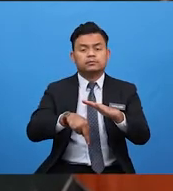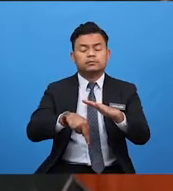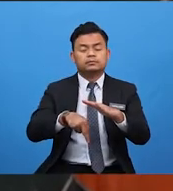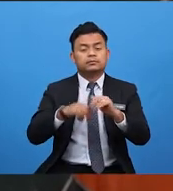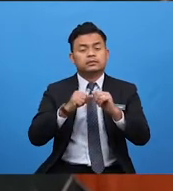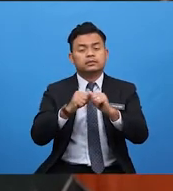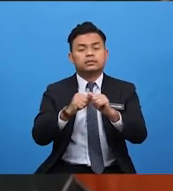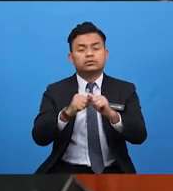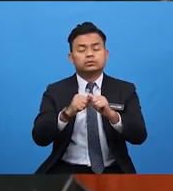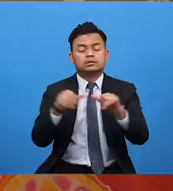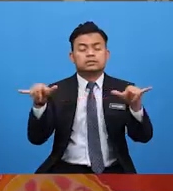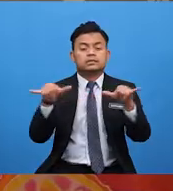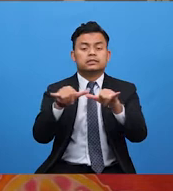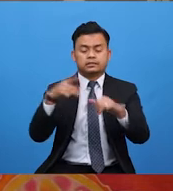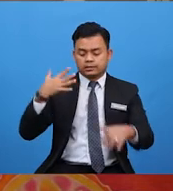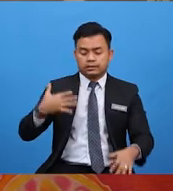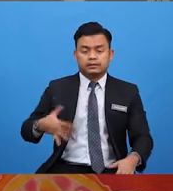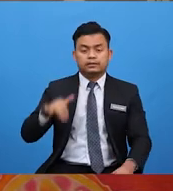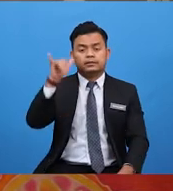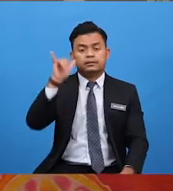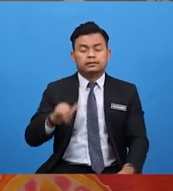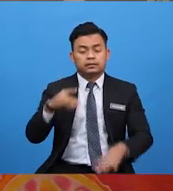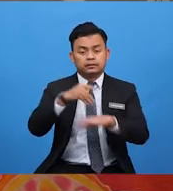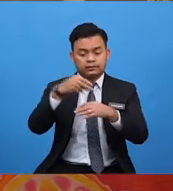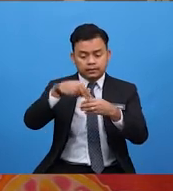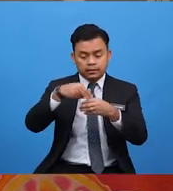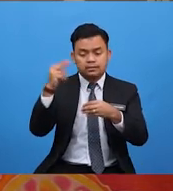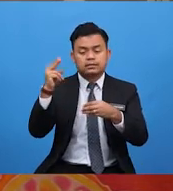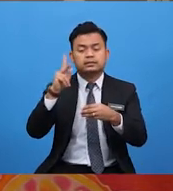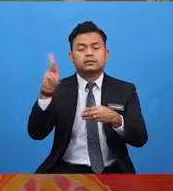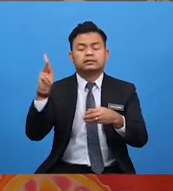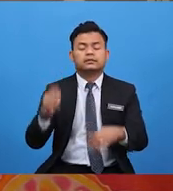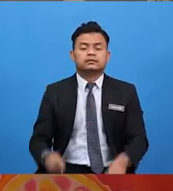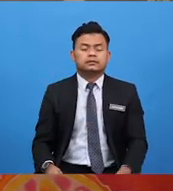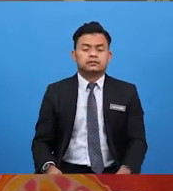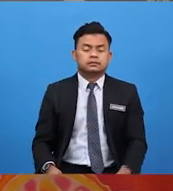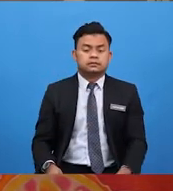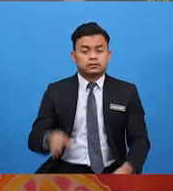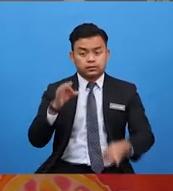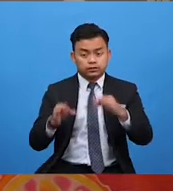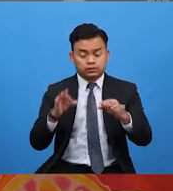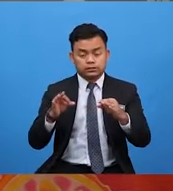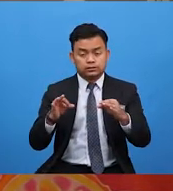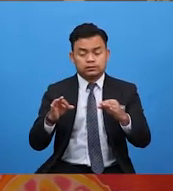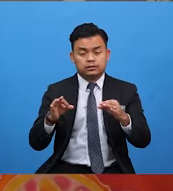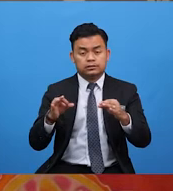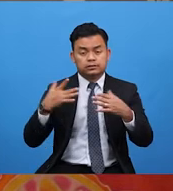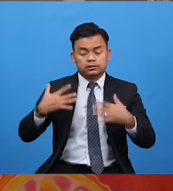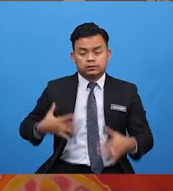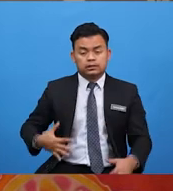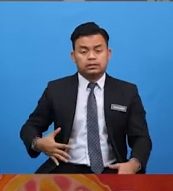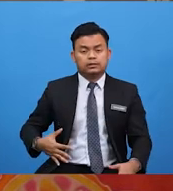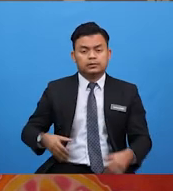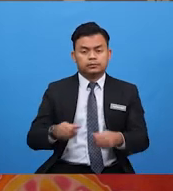yang dihasilkan. Sekiranya kain panjang sehingga 2 meter adalah lebih sesuai